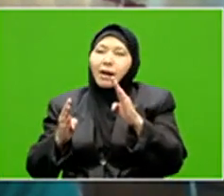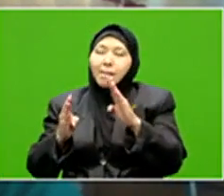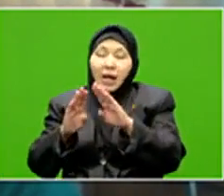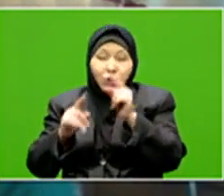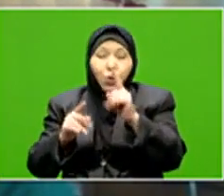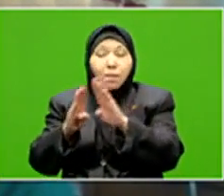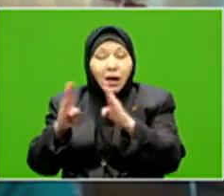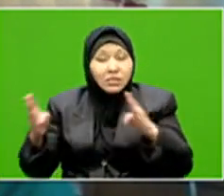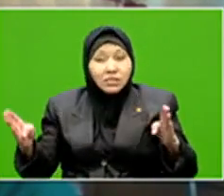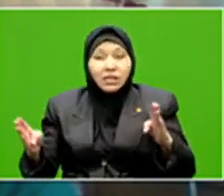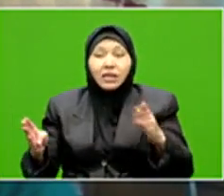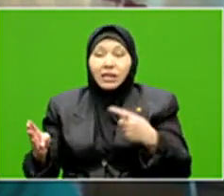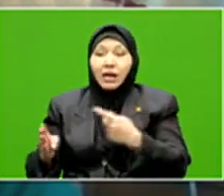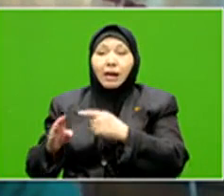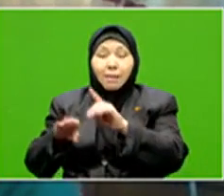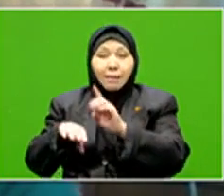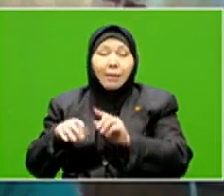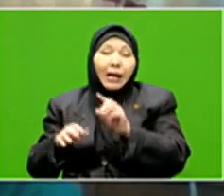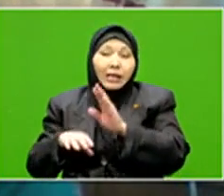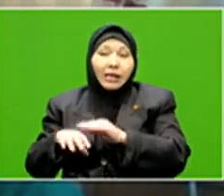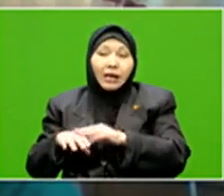bahasa logat dalam bahasa kita ni, dipanggil nganying.